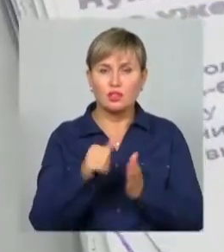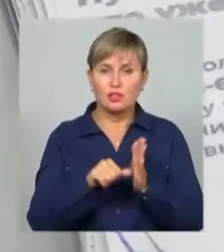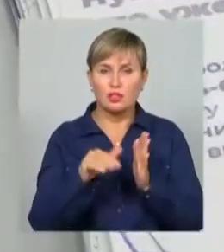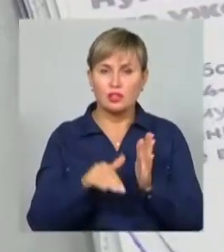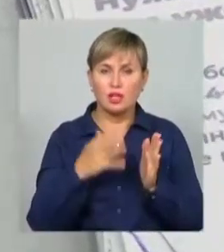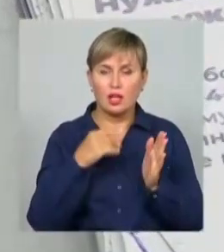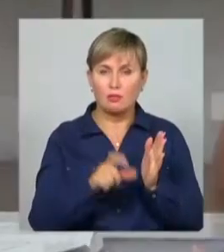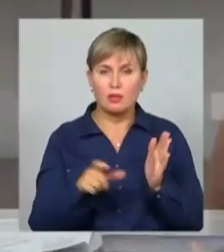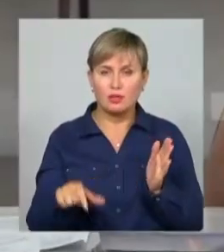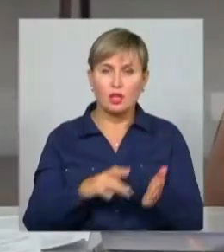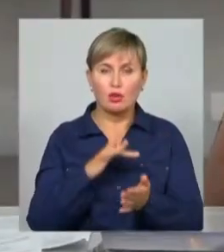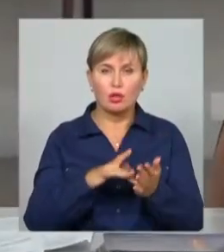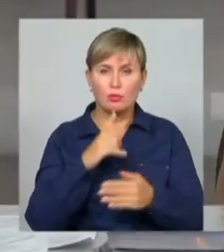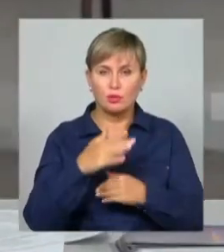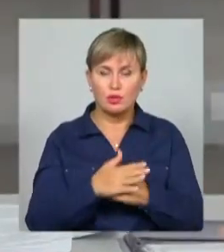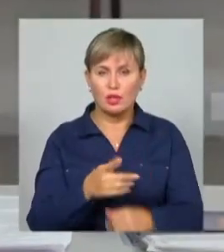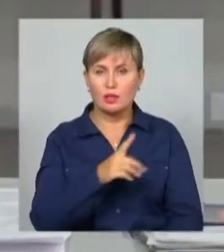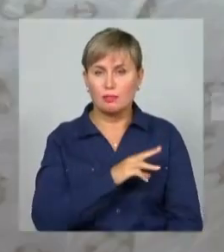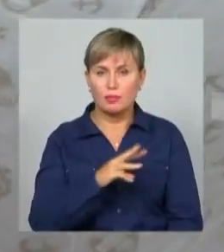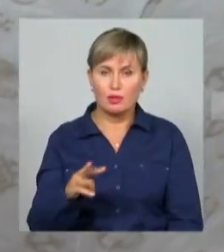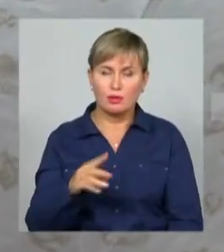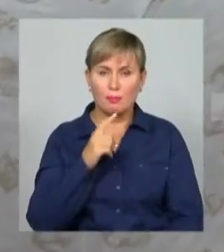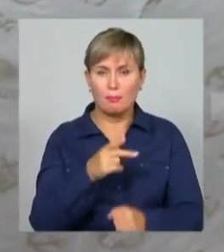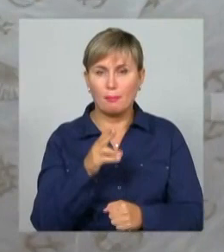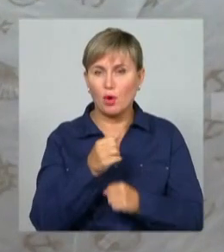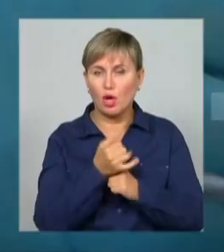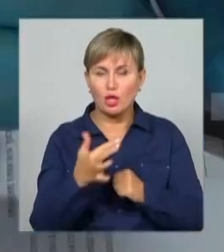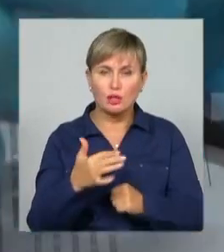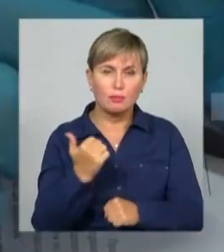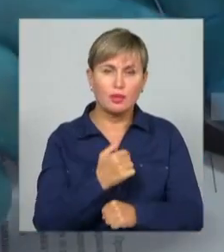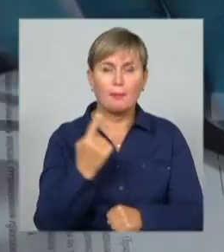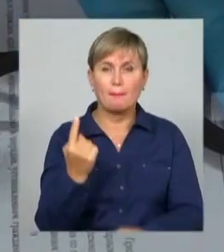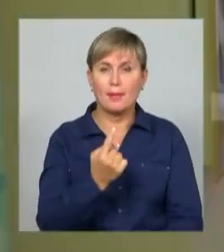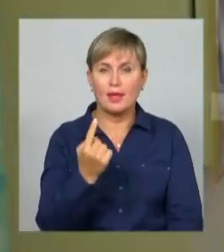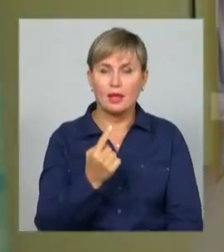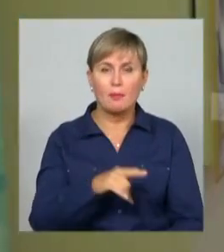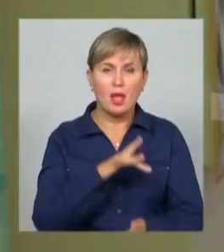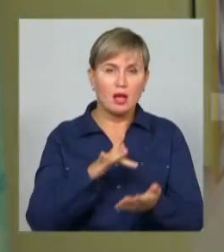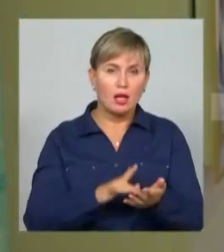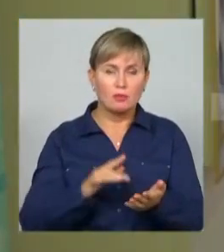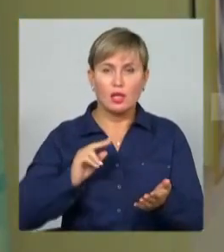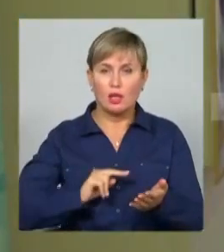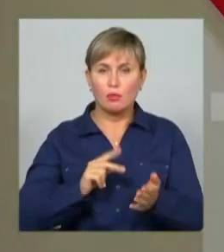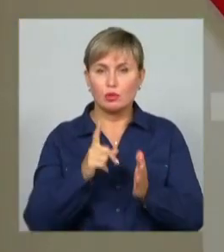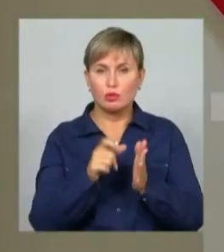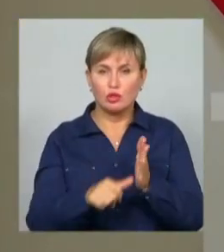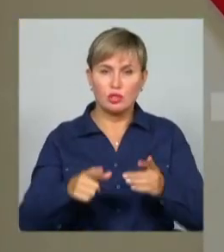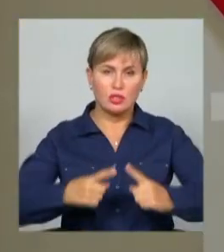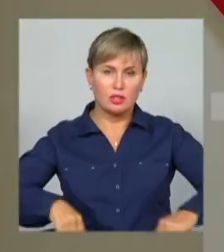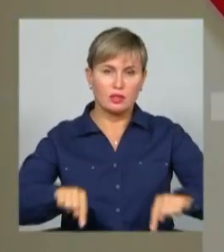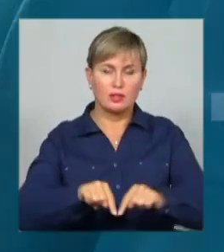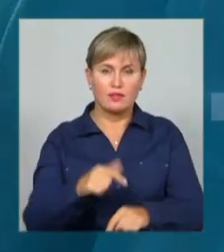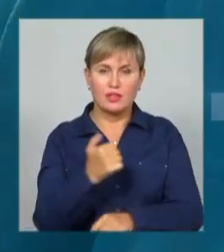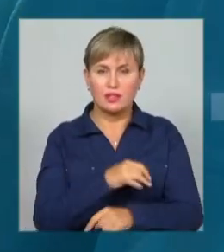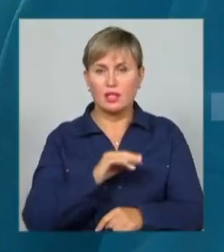тысяч алматинцев. Город приближается к миллионной отметке по количеству привитых первым компонентом. В мегаполисе функционирует 160 пунктов